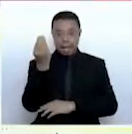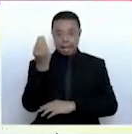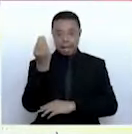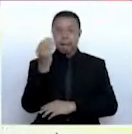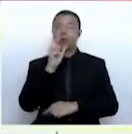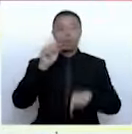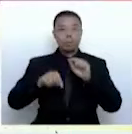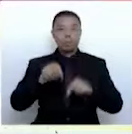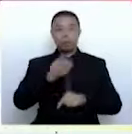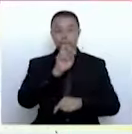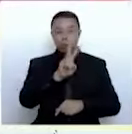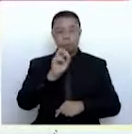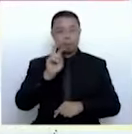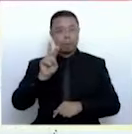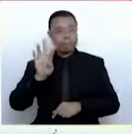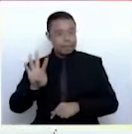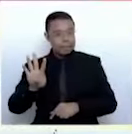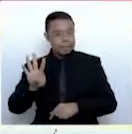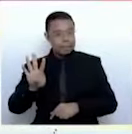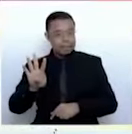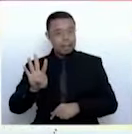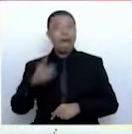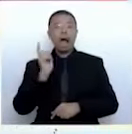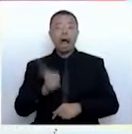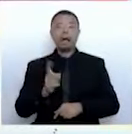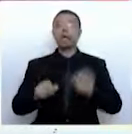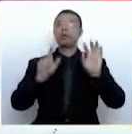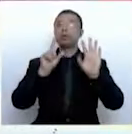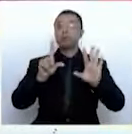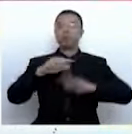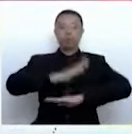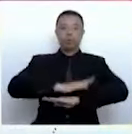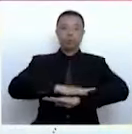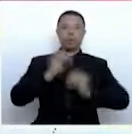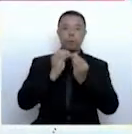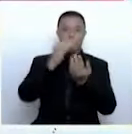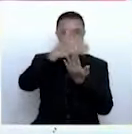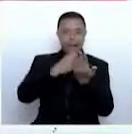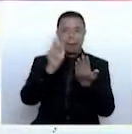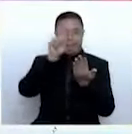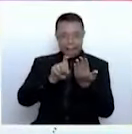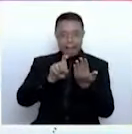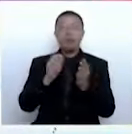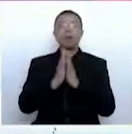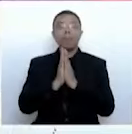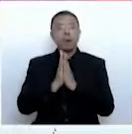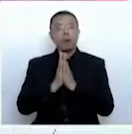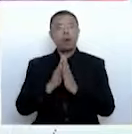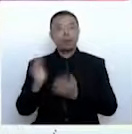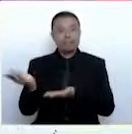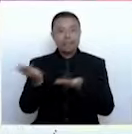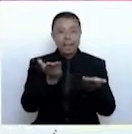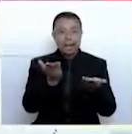Jakarta pemilihan tahun 2024 terdapat 7 panelis. Kami mohon berkenan panelis